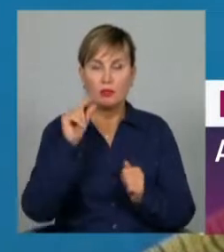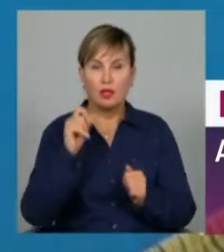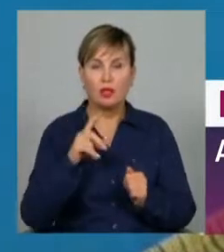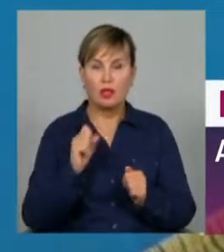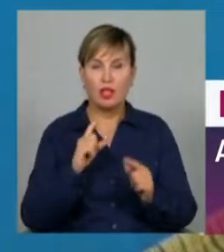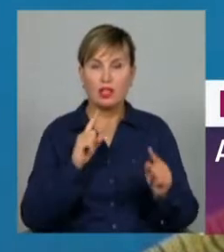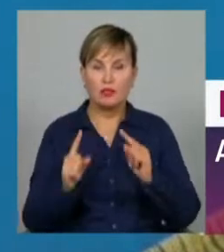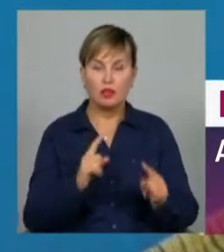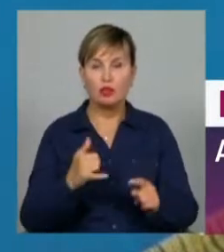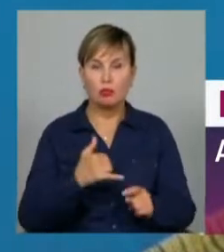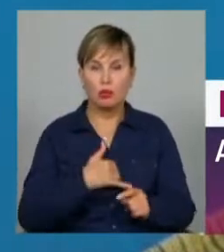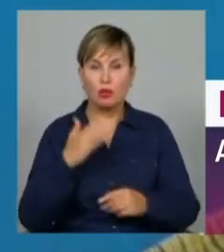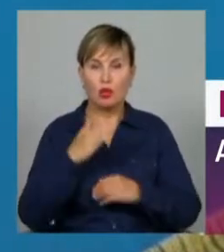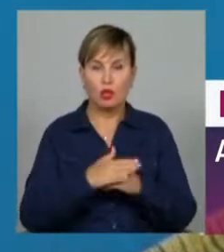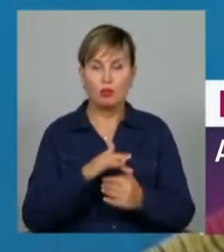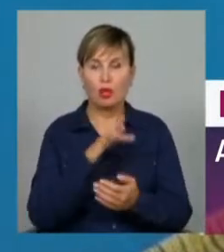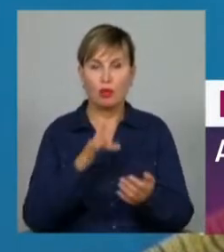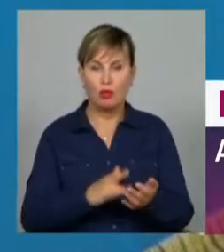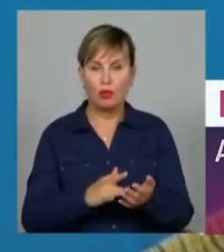аппаратном совещании у меня, у акима города,